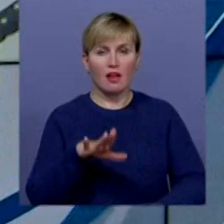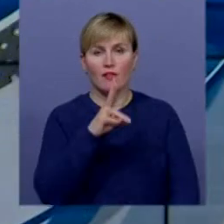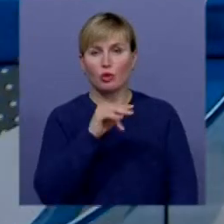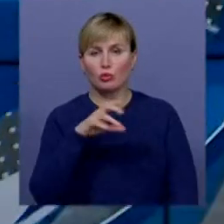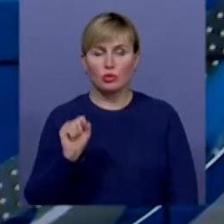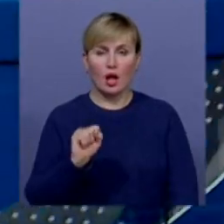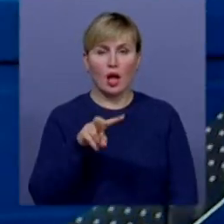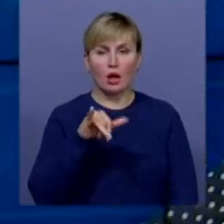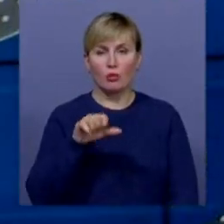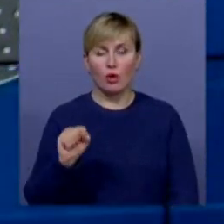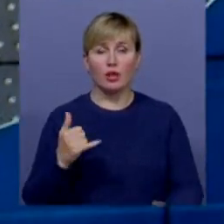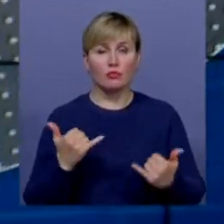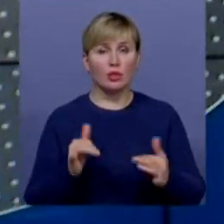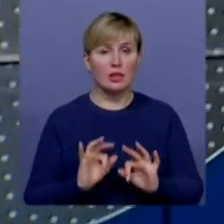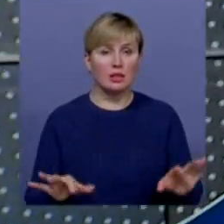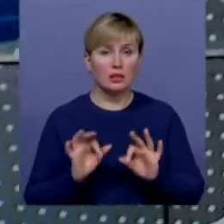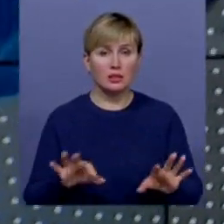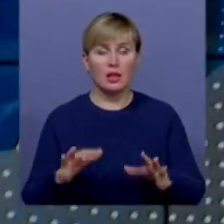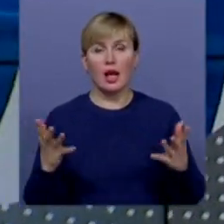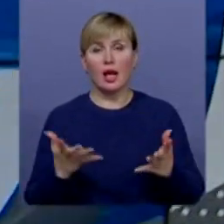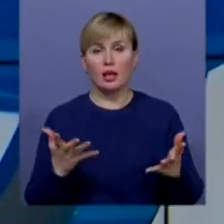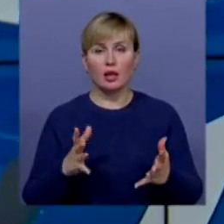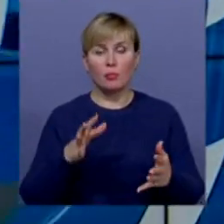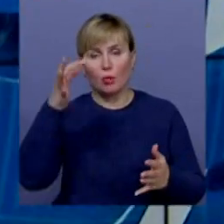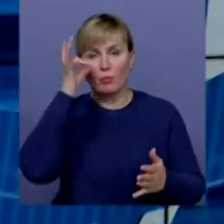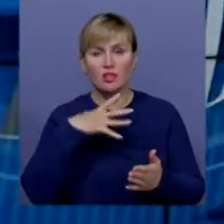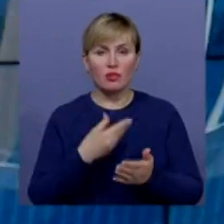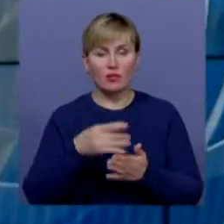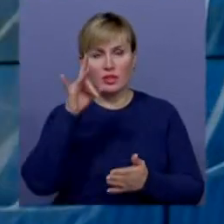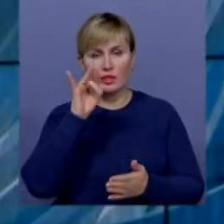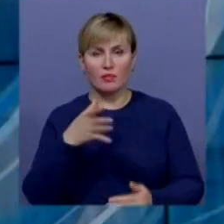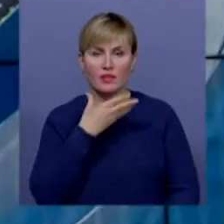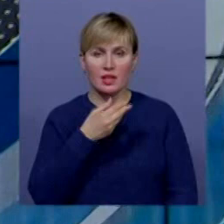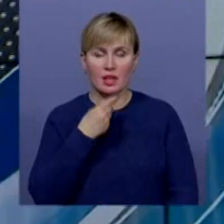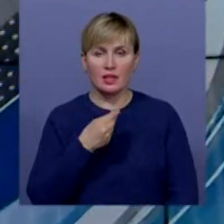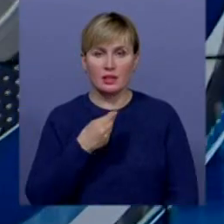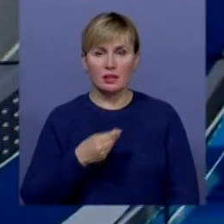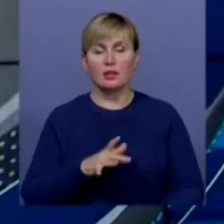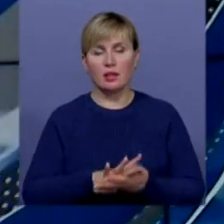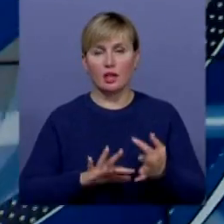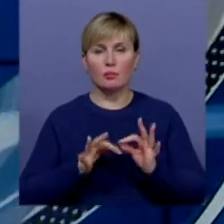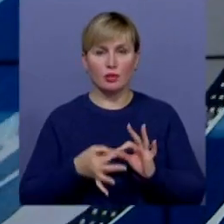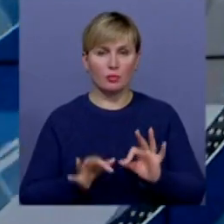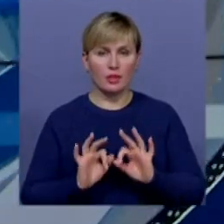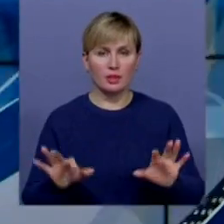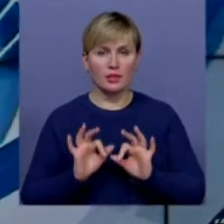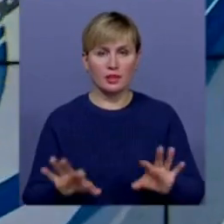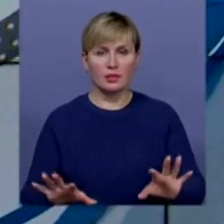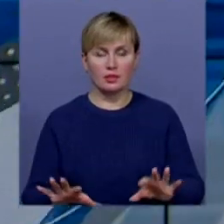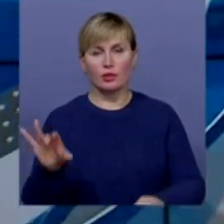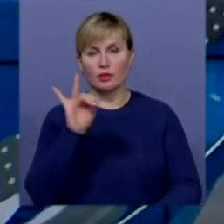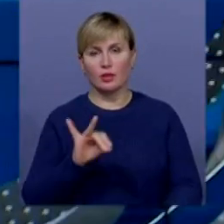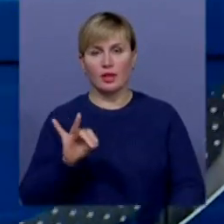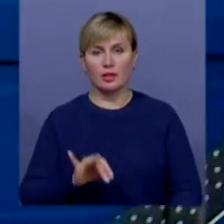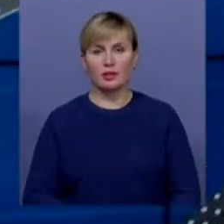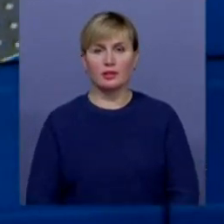Алуа Байкадамова. Сегодня она рассказала, каким помнит своего знаменитого предка. Денис Земцов слушал историю о большом подвиге